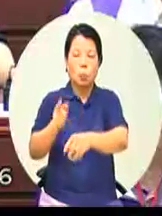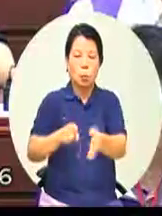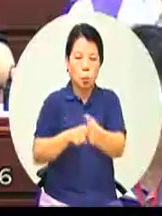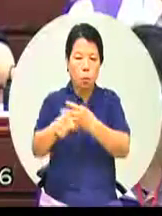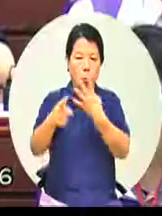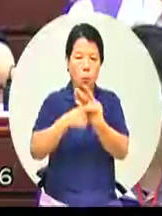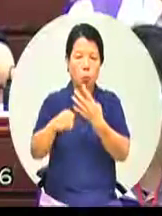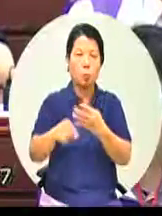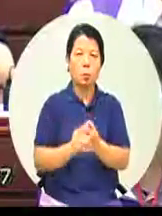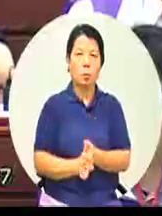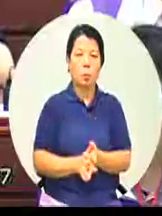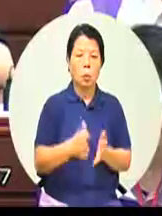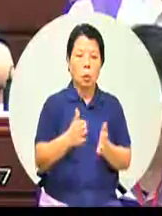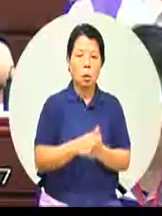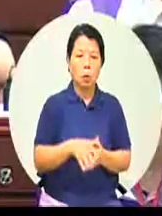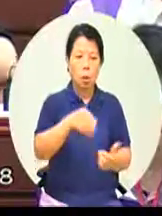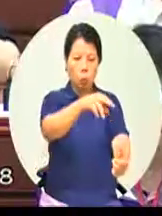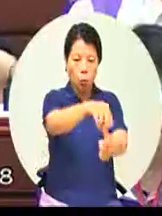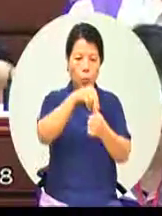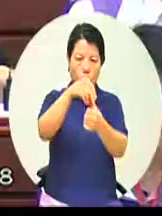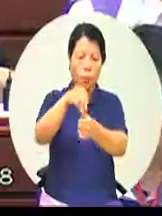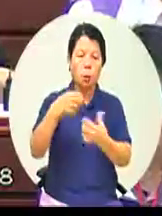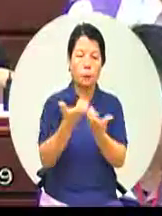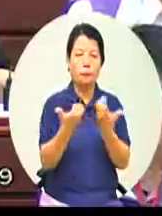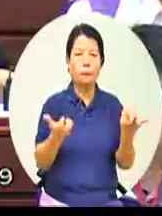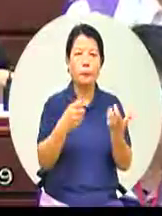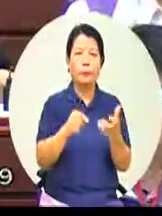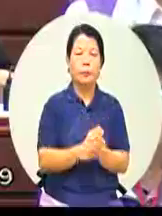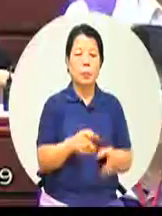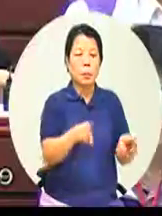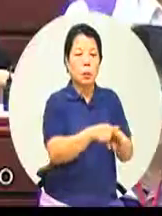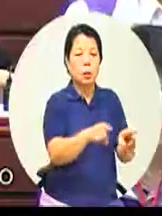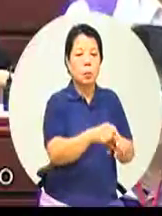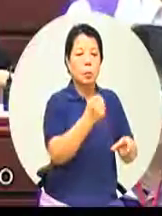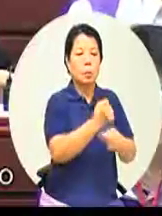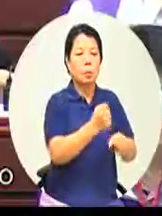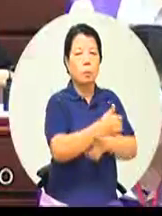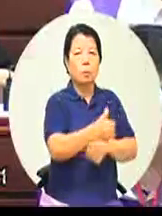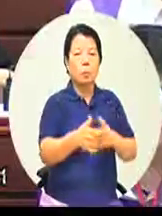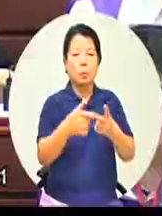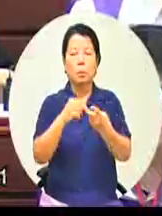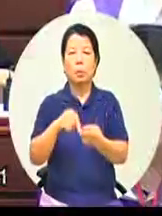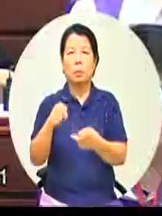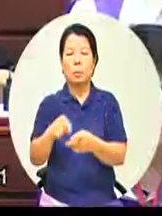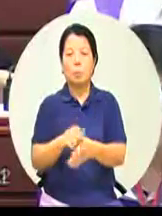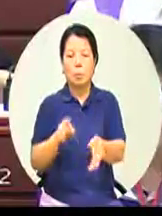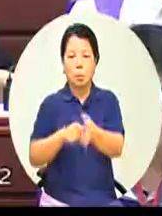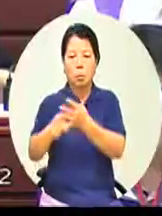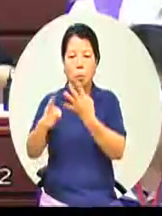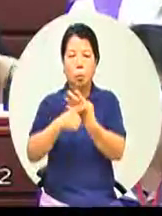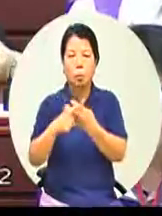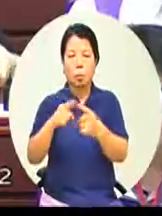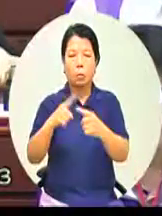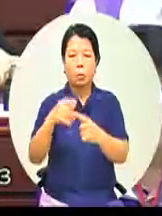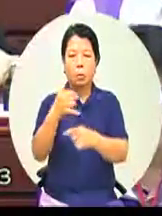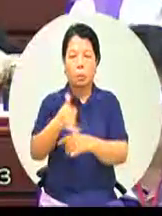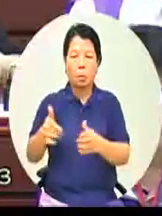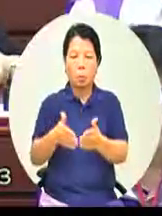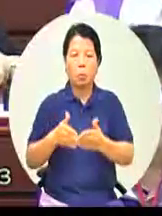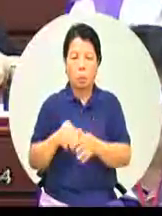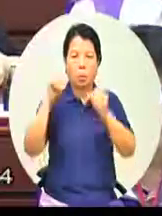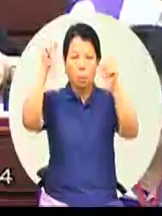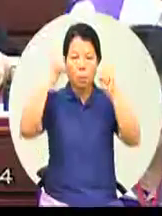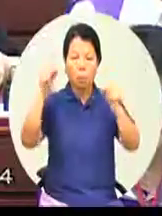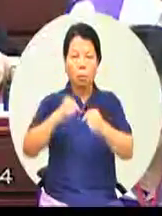方面的，所以在禁用人员可以分作一般的公务人员，一般是专业人员的体育专才人员